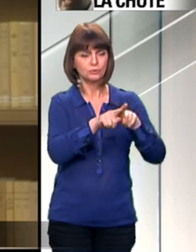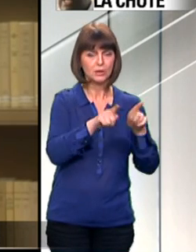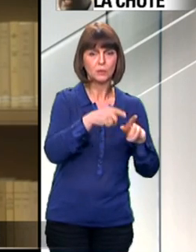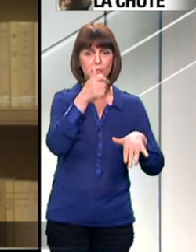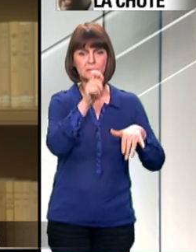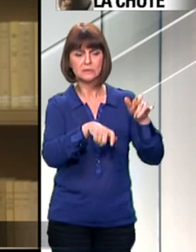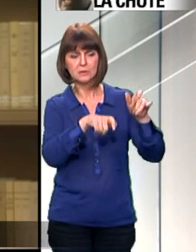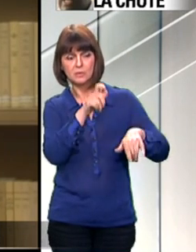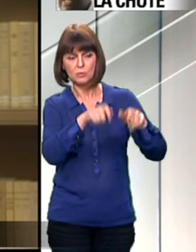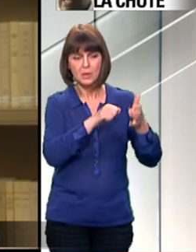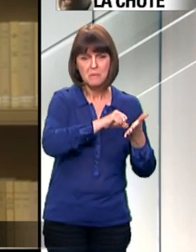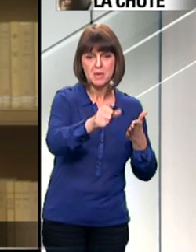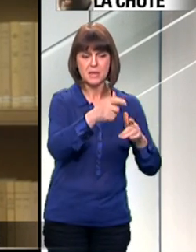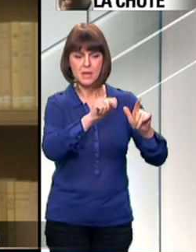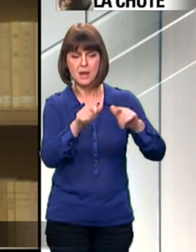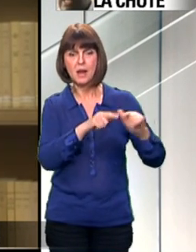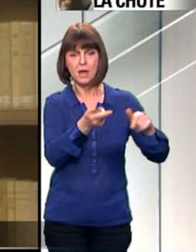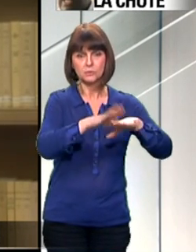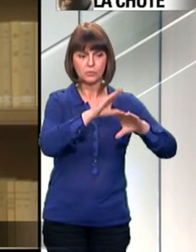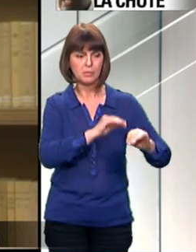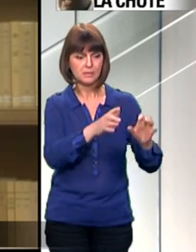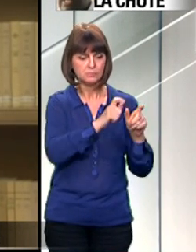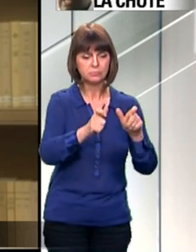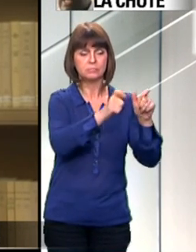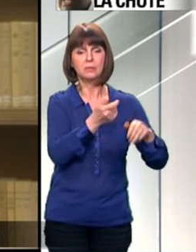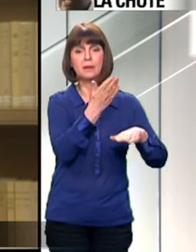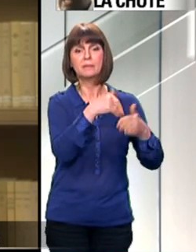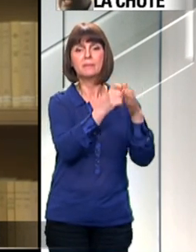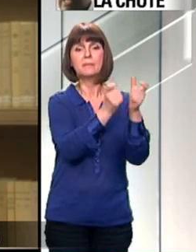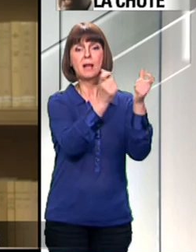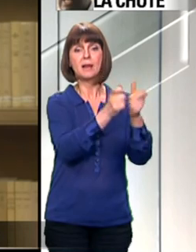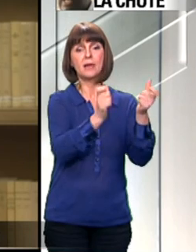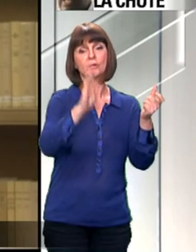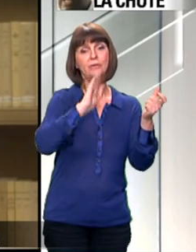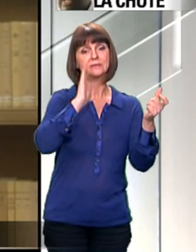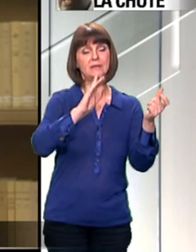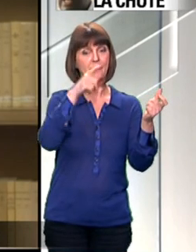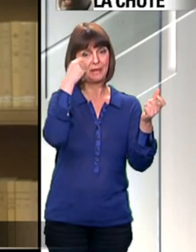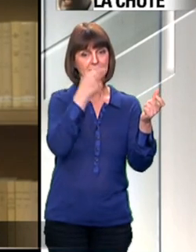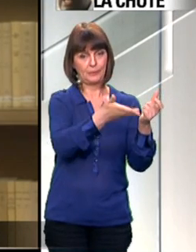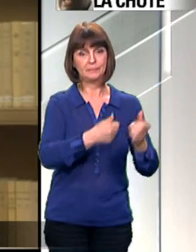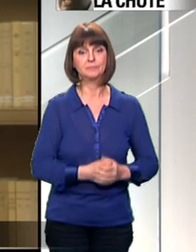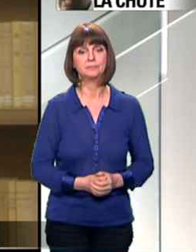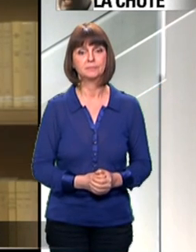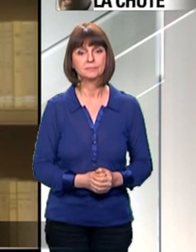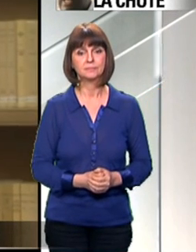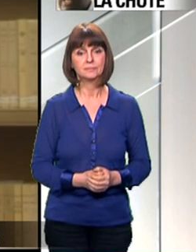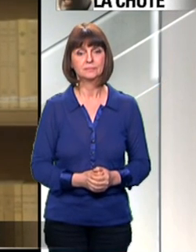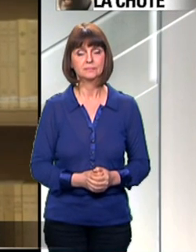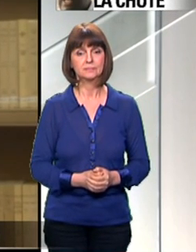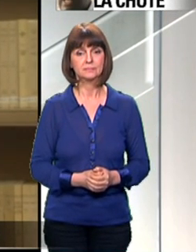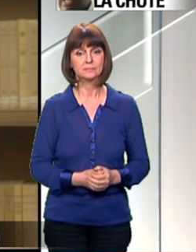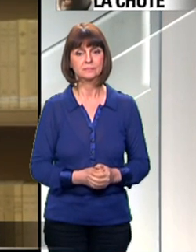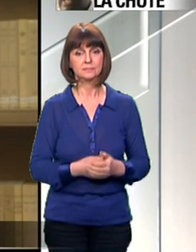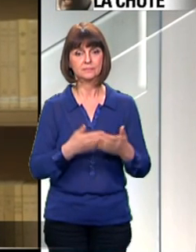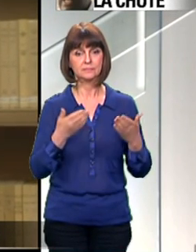miliciens en faction de la résidence de l'ancien président.